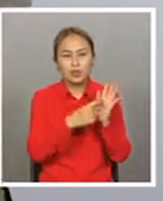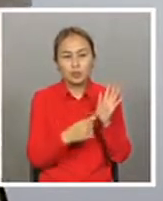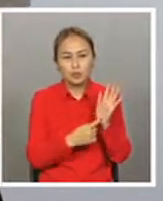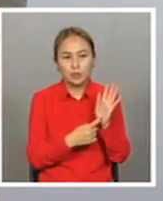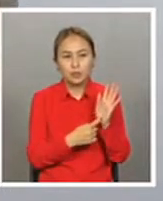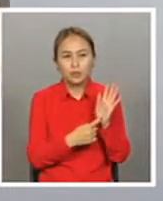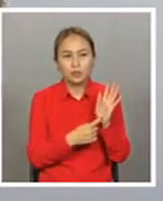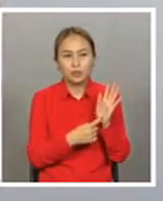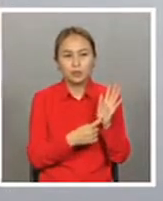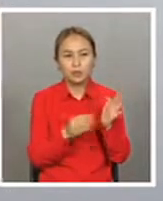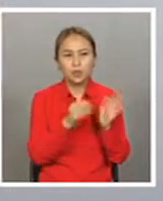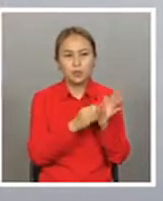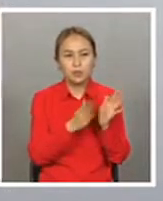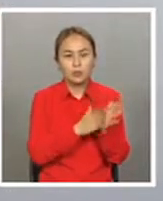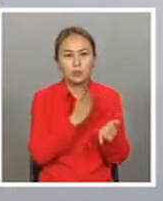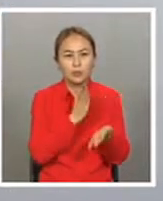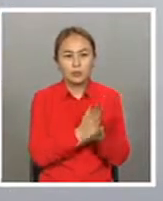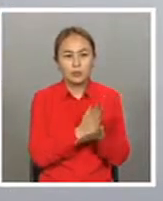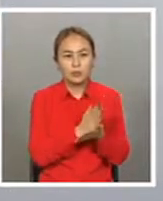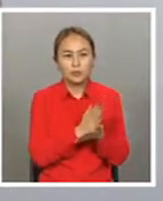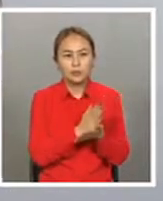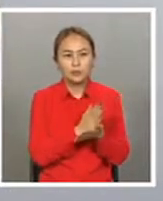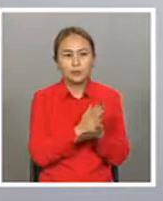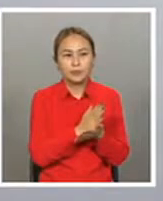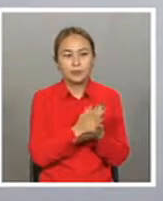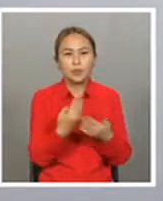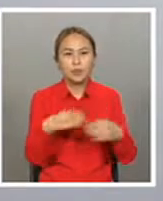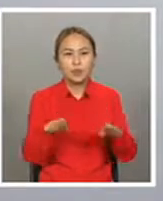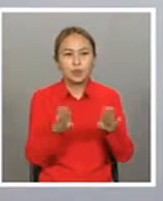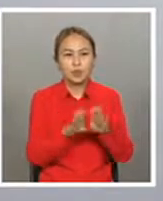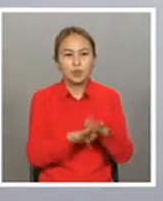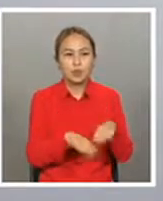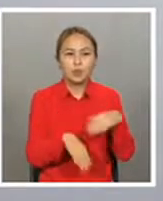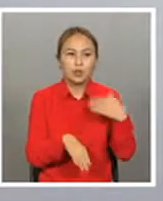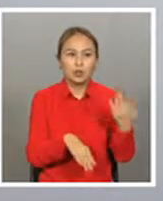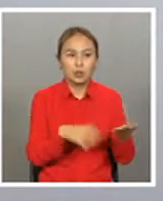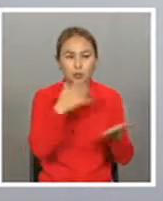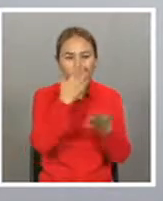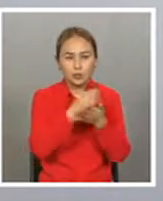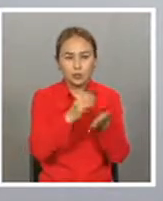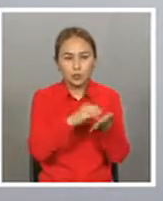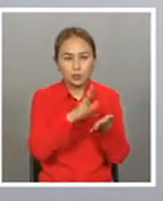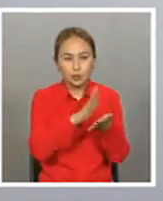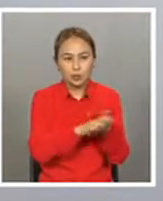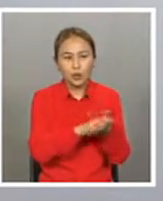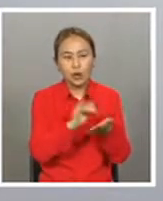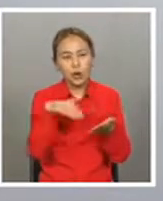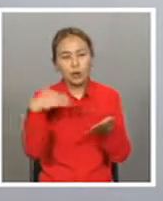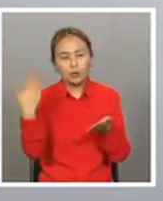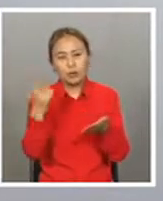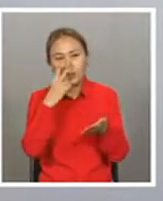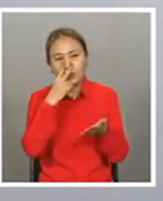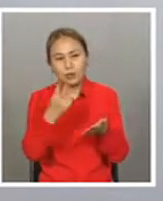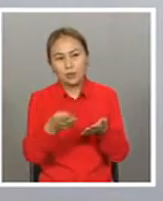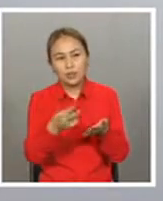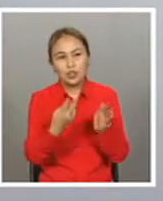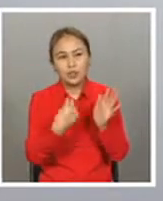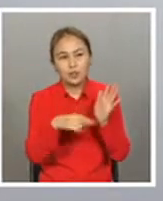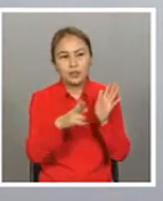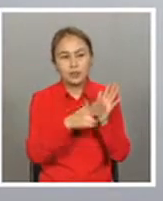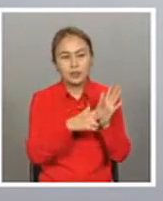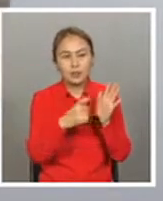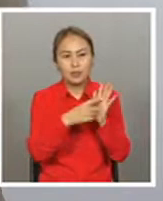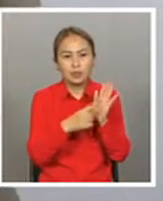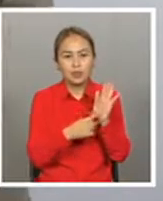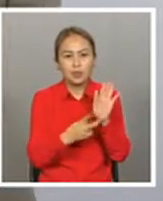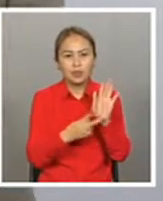Мінекей, жазып қойдым. Сонда сол жағын өзін жазып қоямыз, ал оң жағына қараймыз. 28-ді 7-ге бөлсем